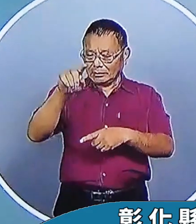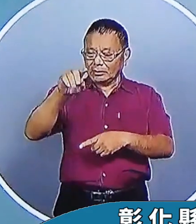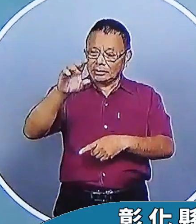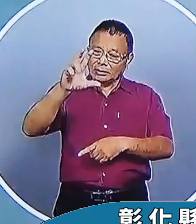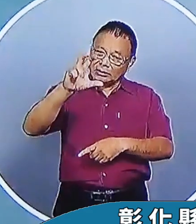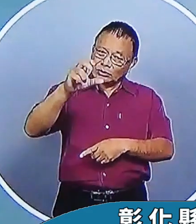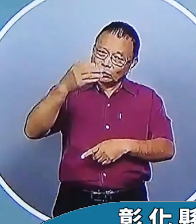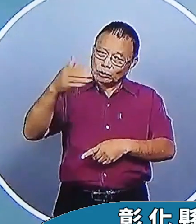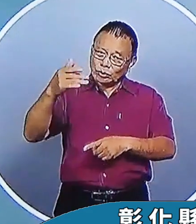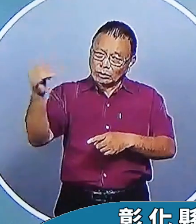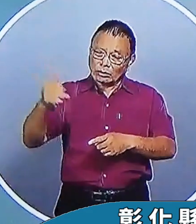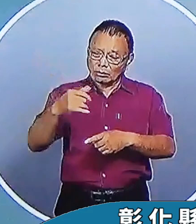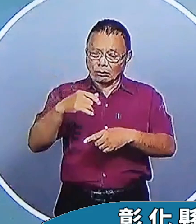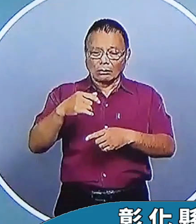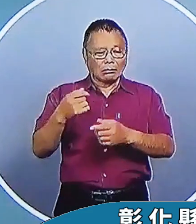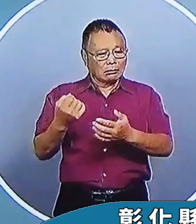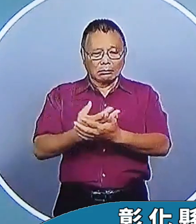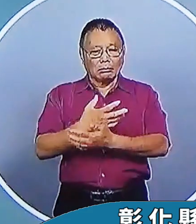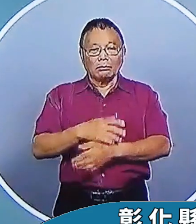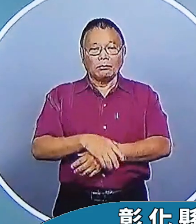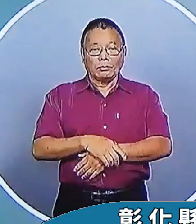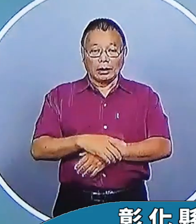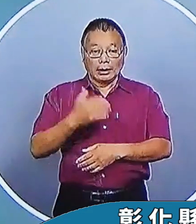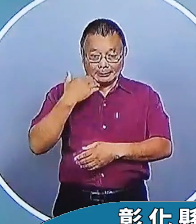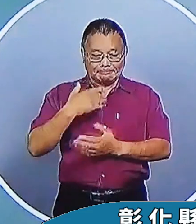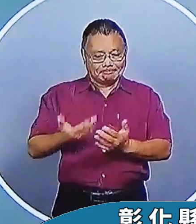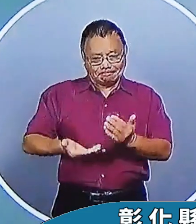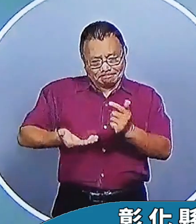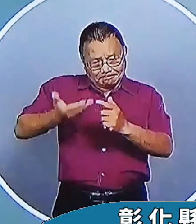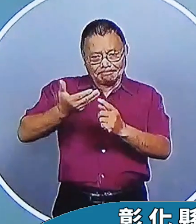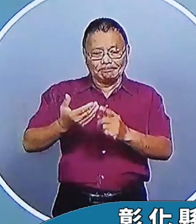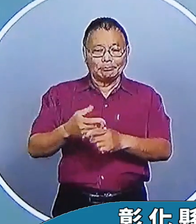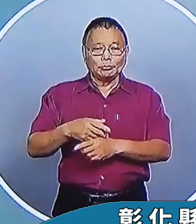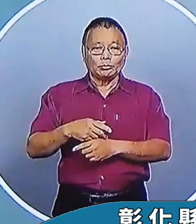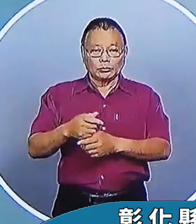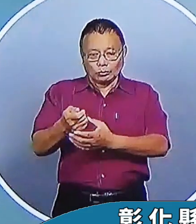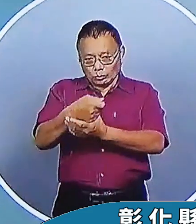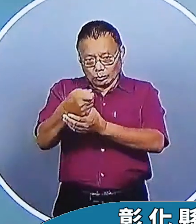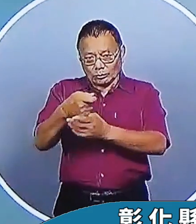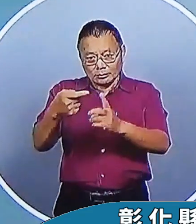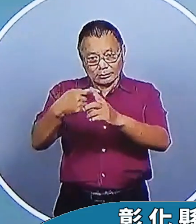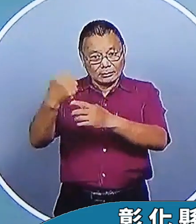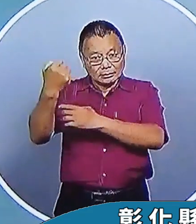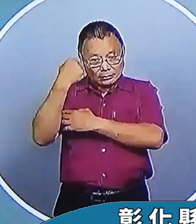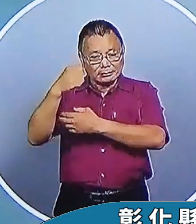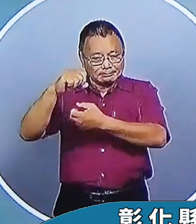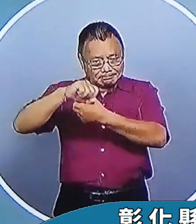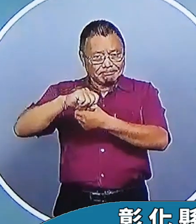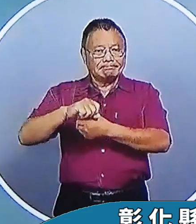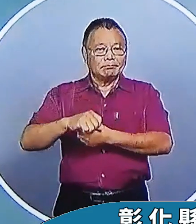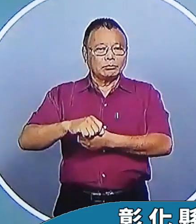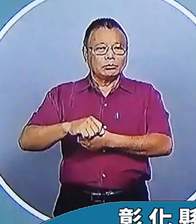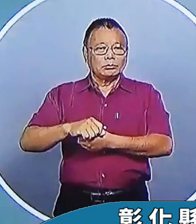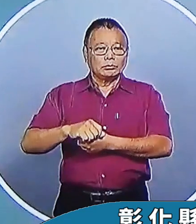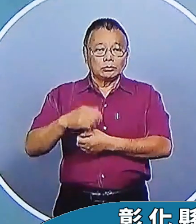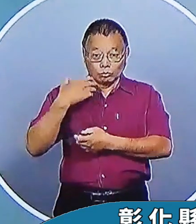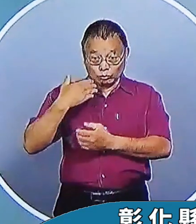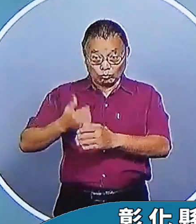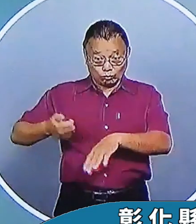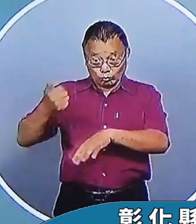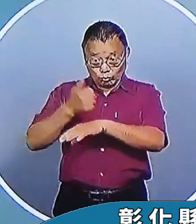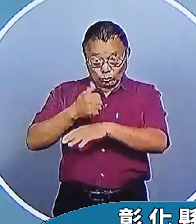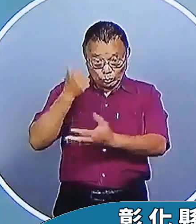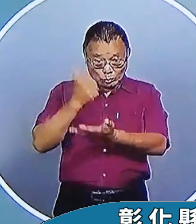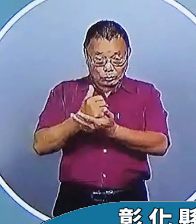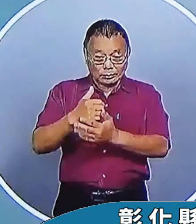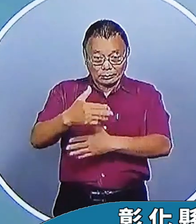1:1759，所以未来秀峰希望讲会当过来提高着咱的这个消防人力，所以未来哦秀峰当选县长之